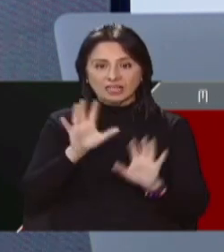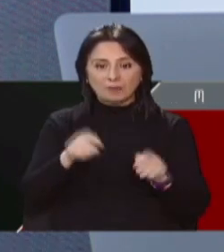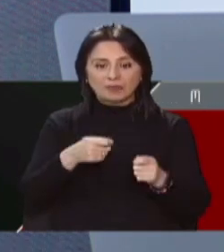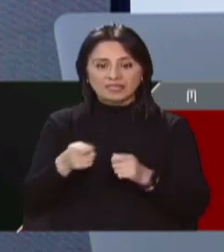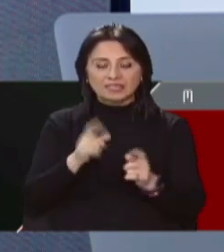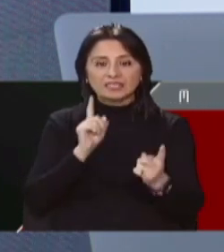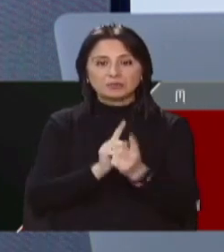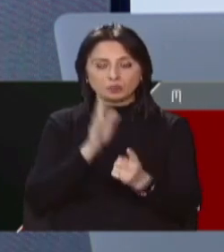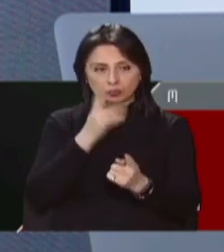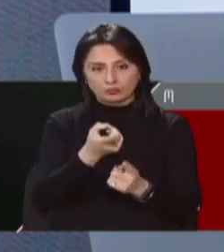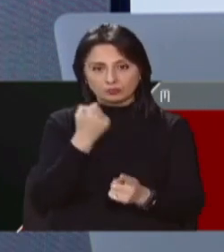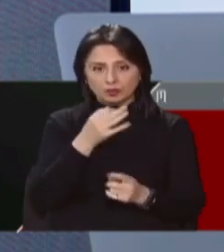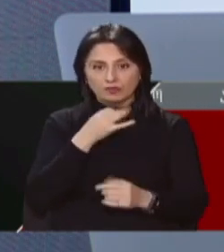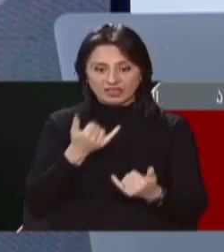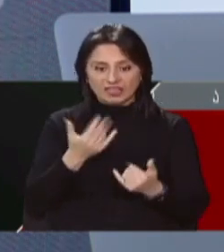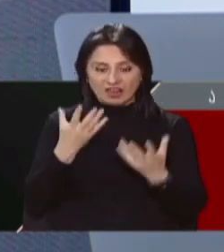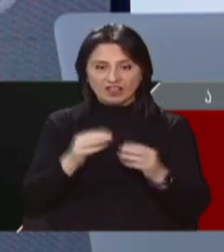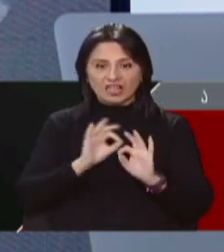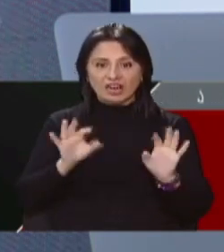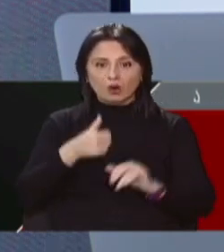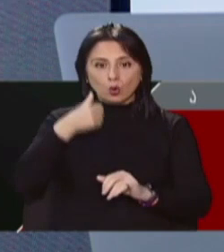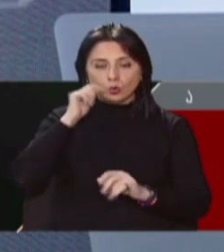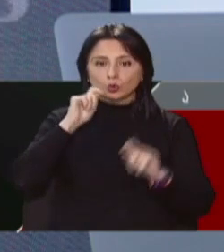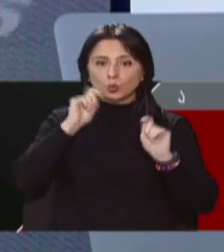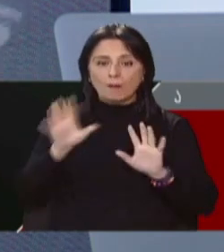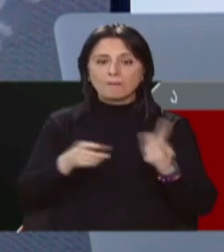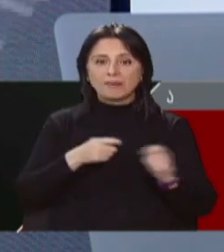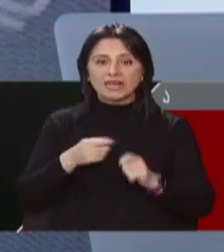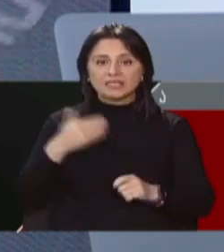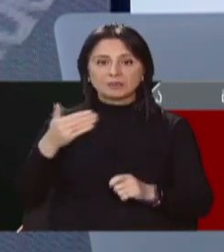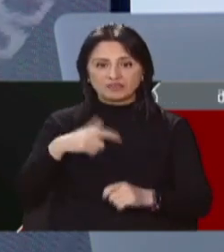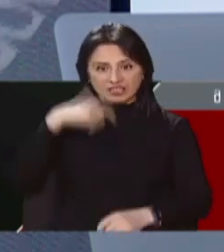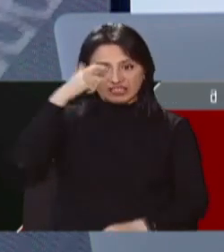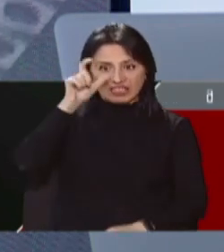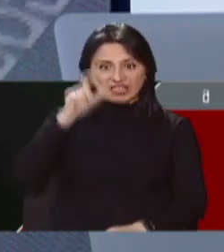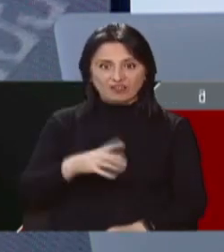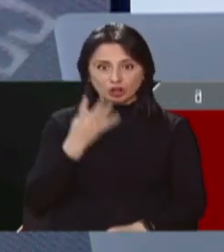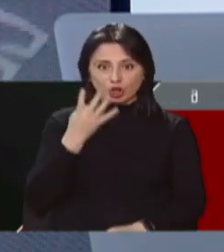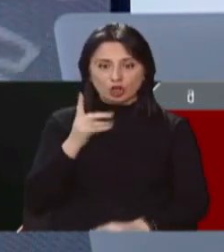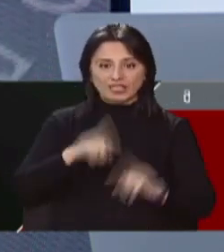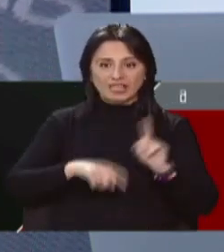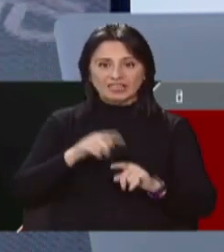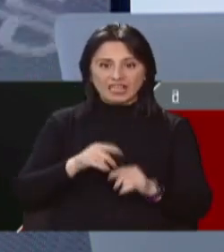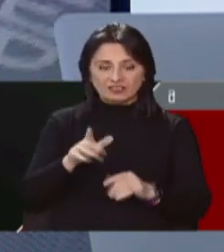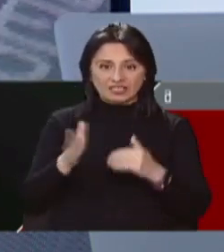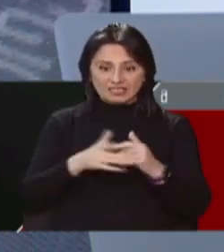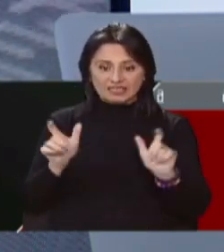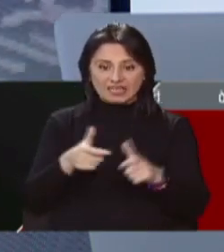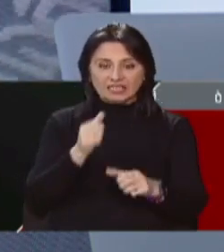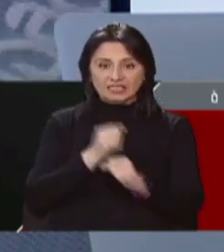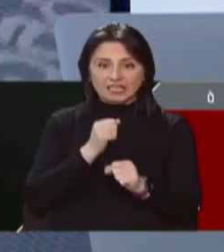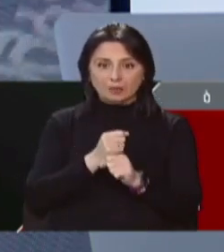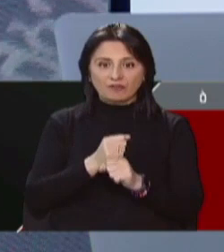ვიცესპიკერისგან შეეცდება. Დღევანდელ განცხადებას, ისევე როგორც გუშინ უკრაინის პრეზიდენტის მხრიდან ბიძინა ივანიშვილის 4 ნათესავის მიმართ სანქციების